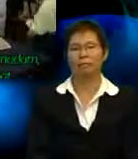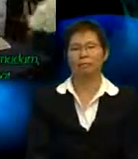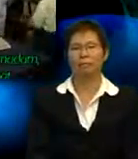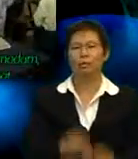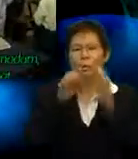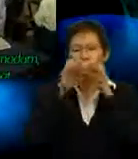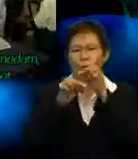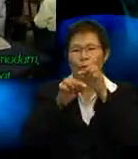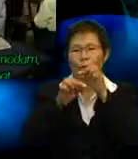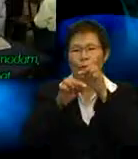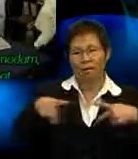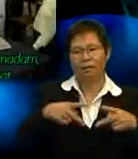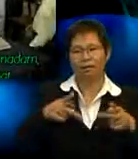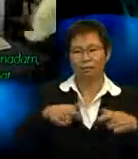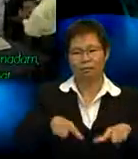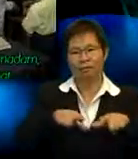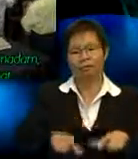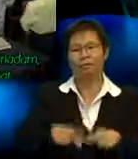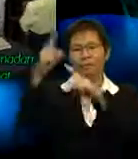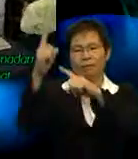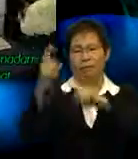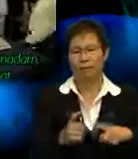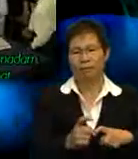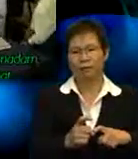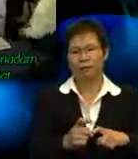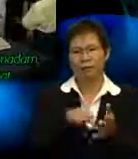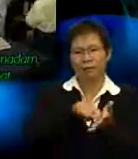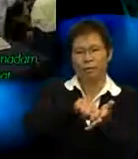Kegera pemadam selip kaca bahan.